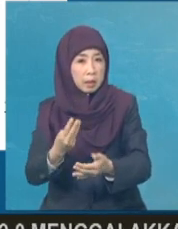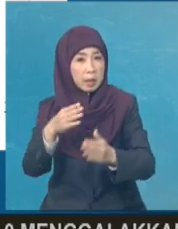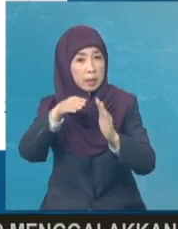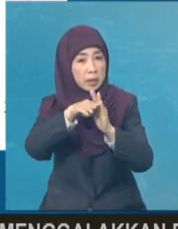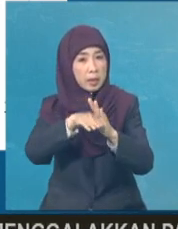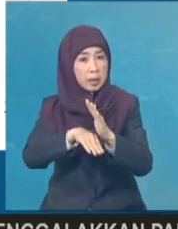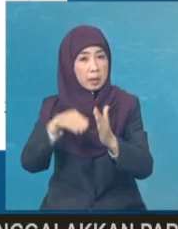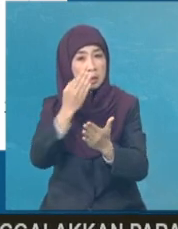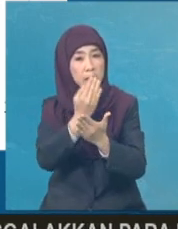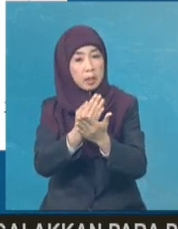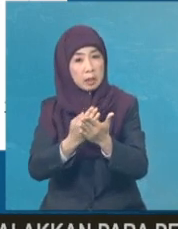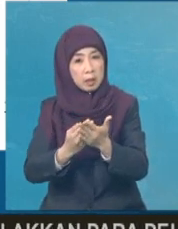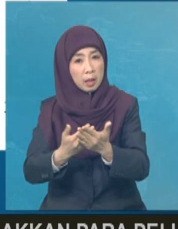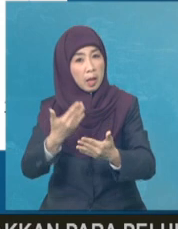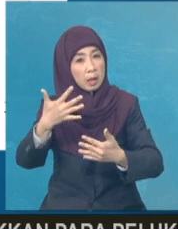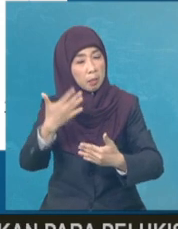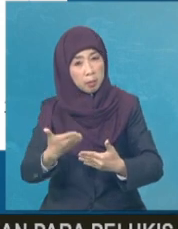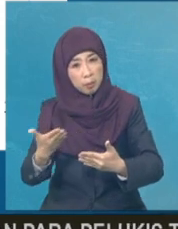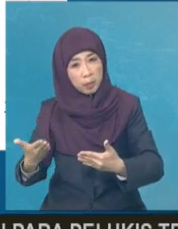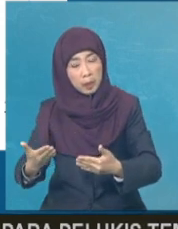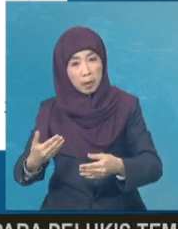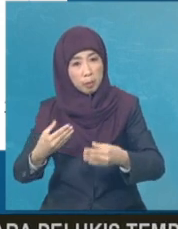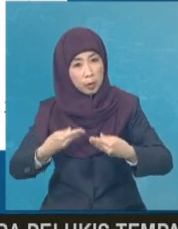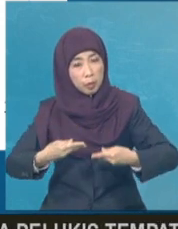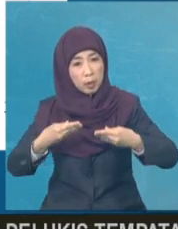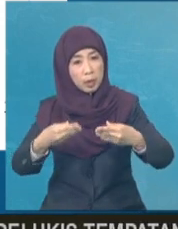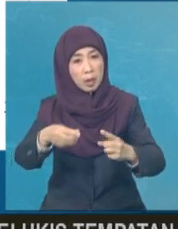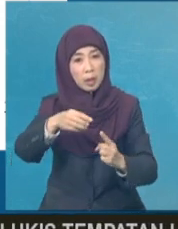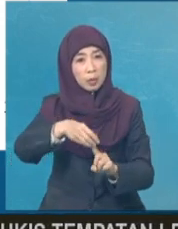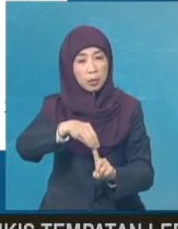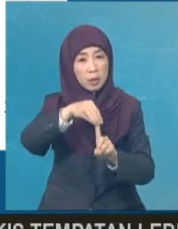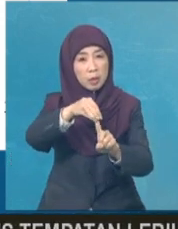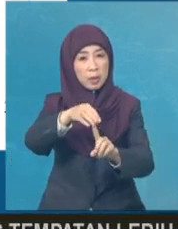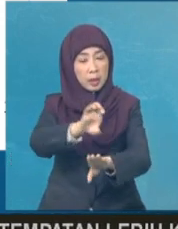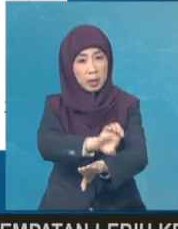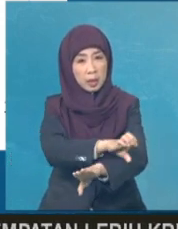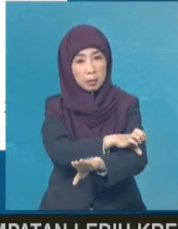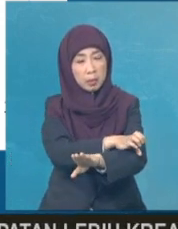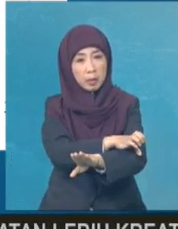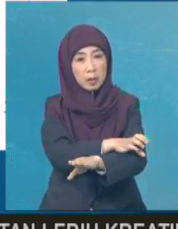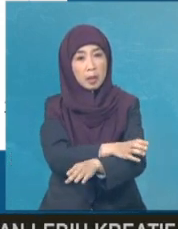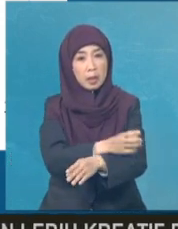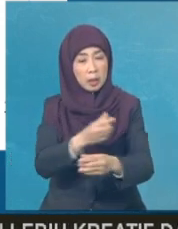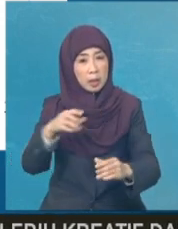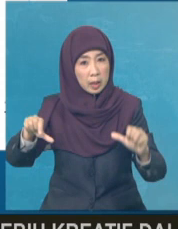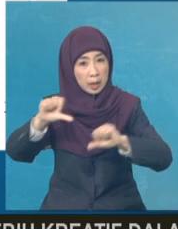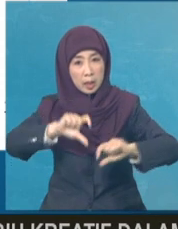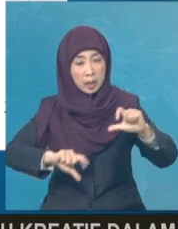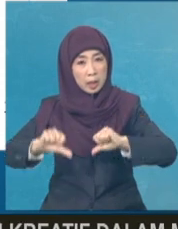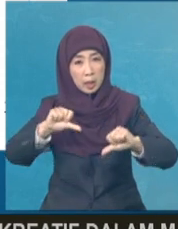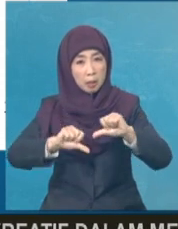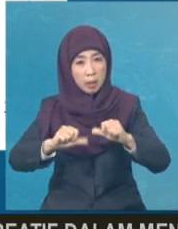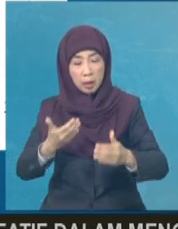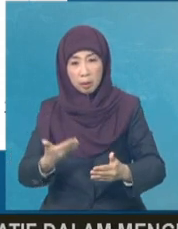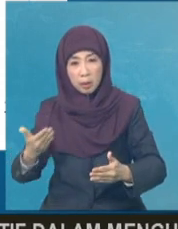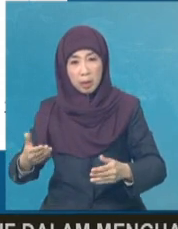bahan api kalian merupakan penyebab utama kepada ekspor negara Brunei Darussalam diikuti dengan kimia pelbagai